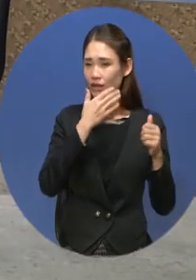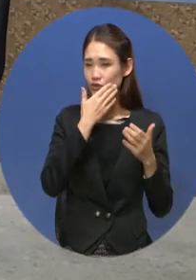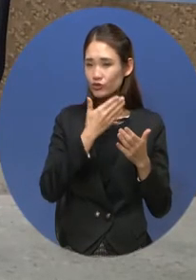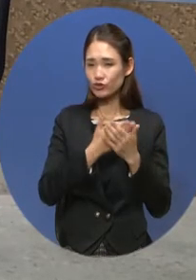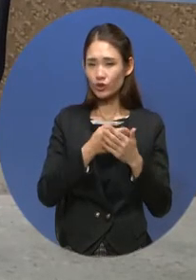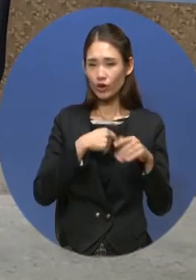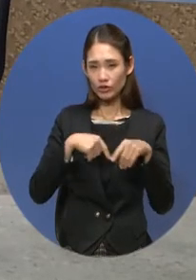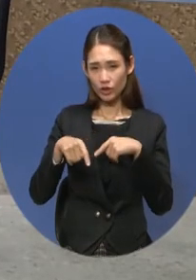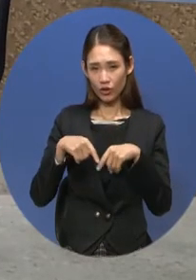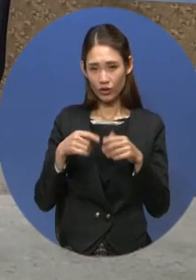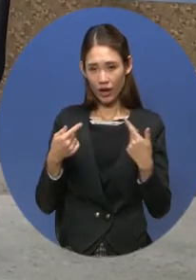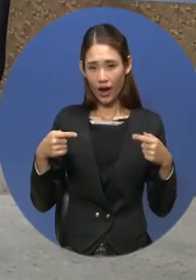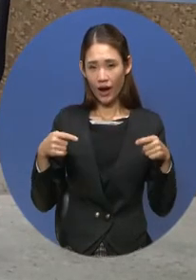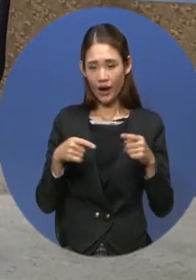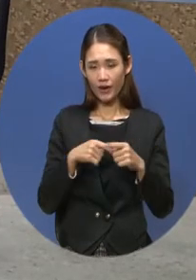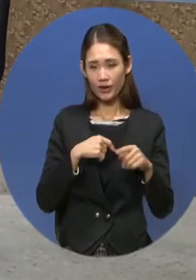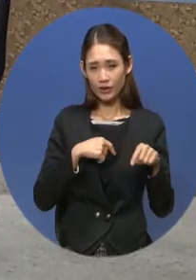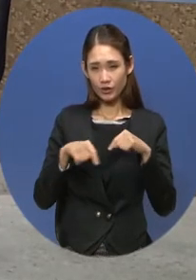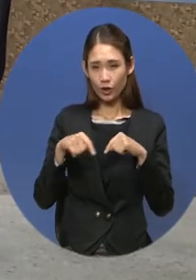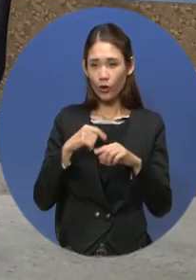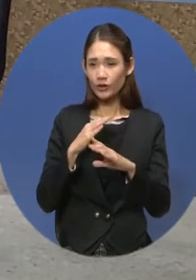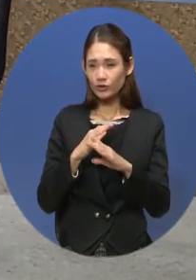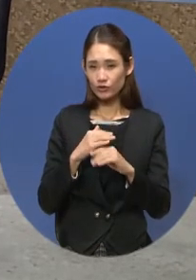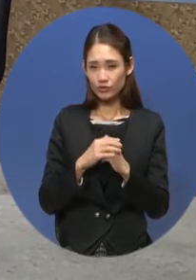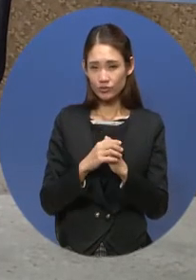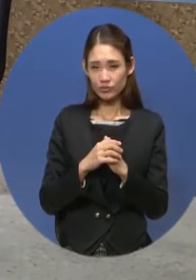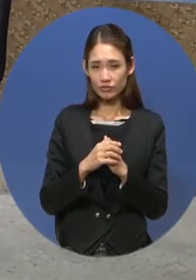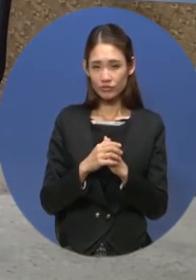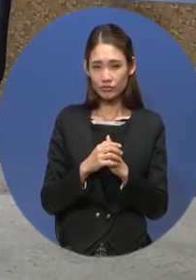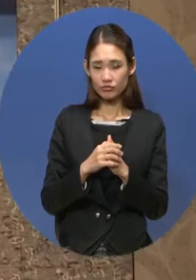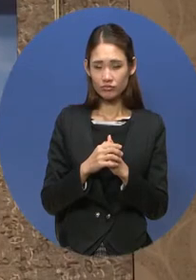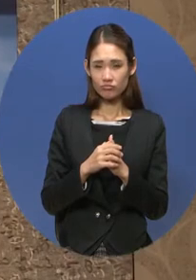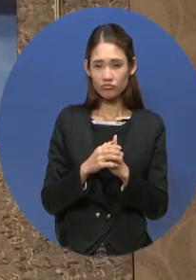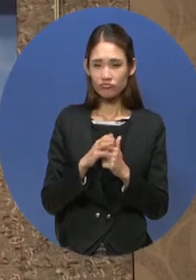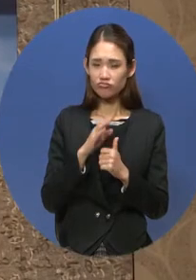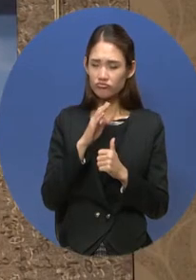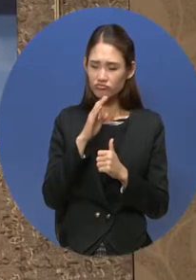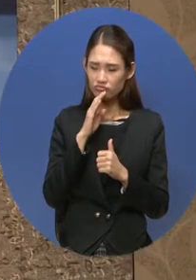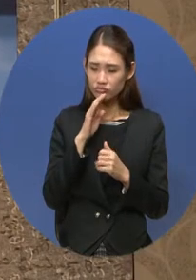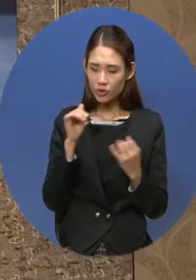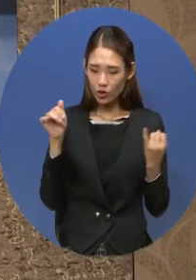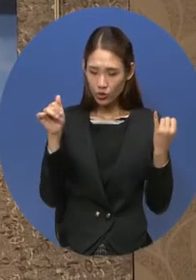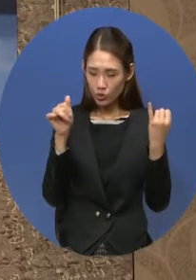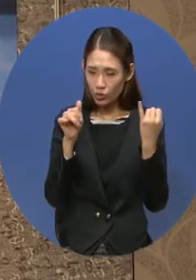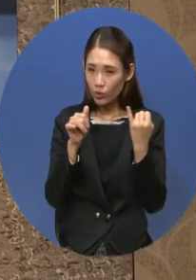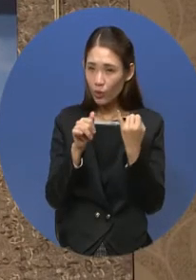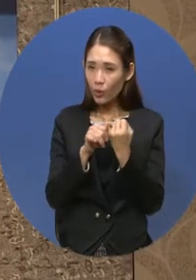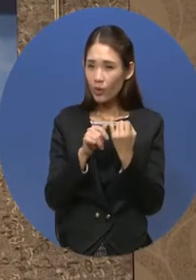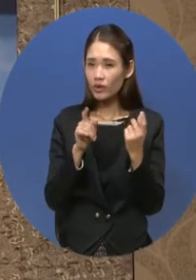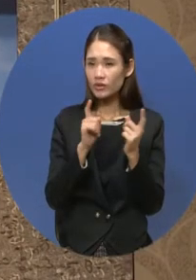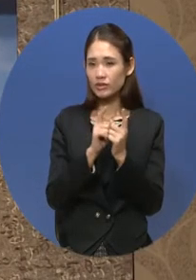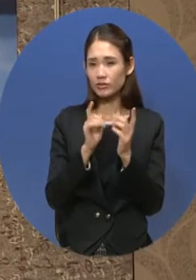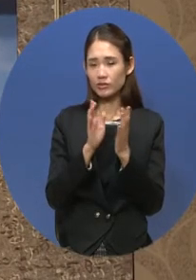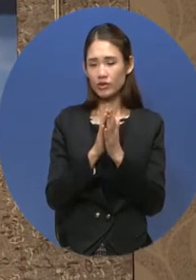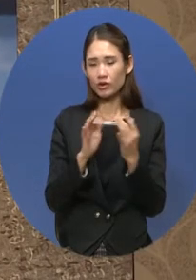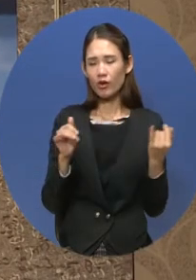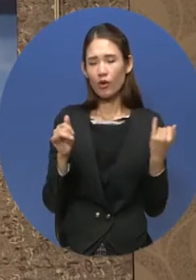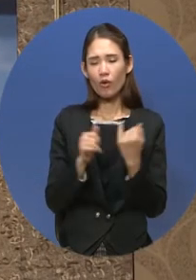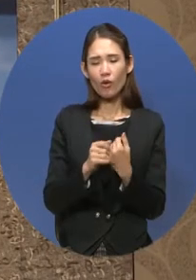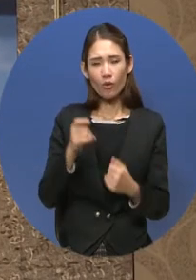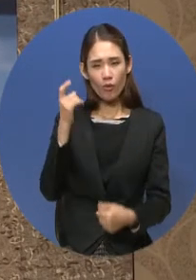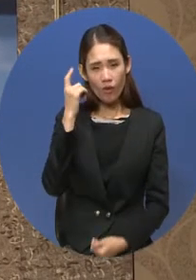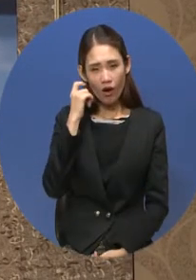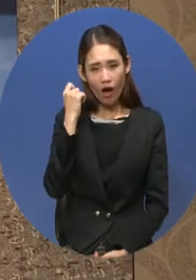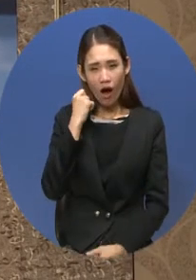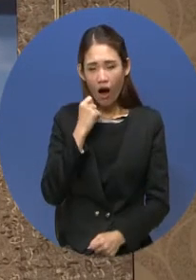정책과 함께 여러 가지 복지 정책을 펴고 있어요. 그런데 사실은 그 결혼 당사자들이 도대체 왜 결혼을 안 하는지